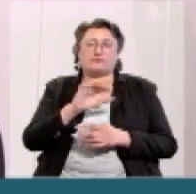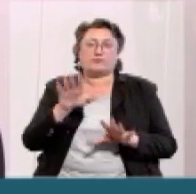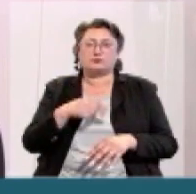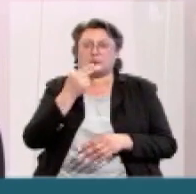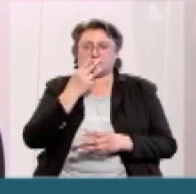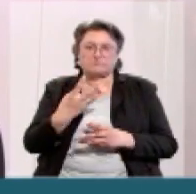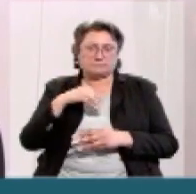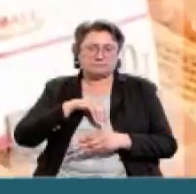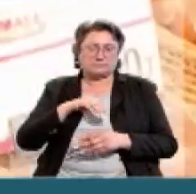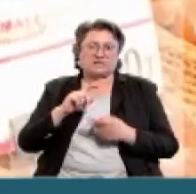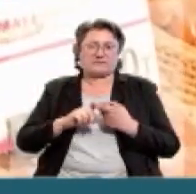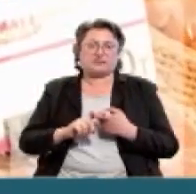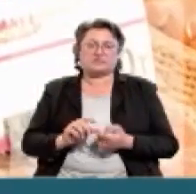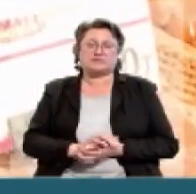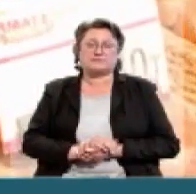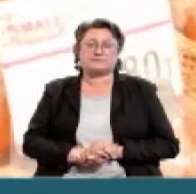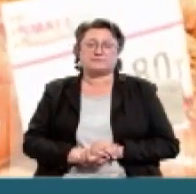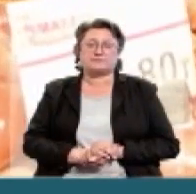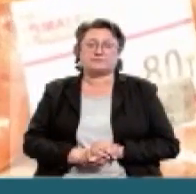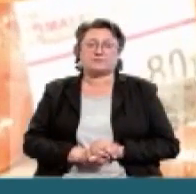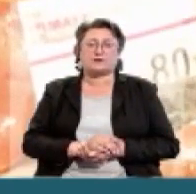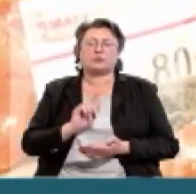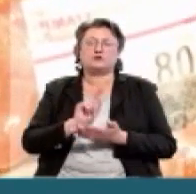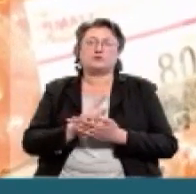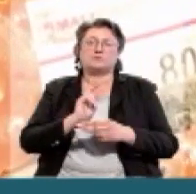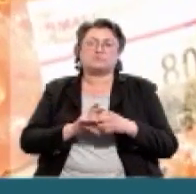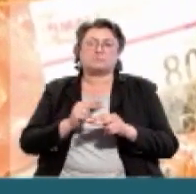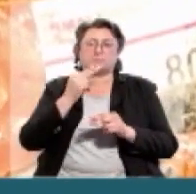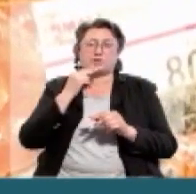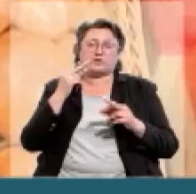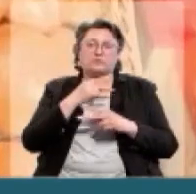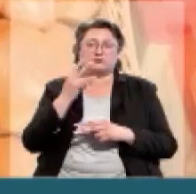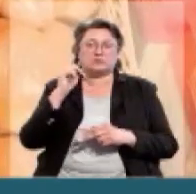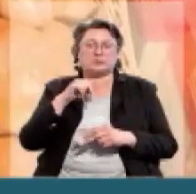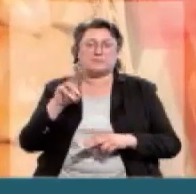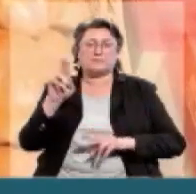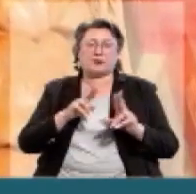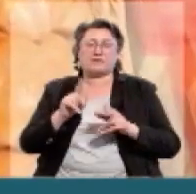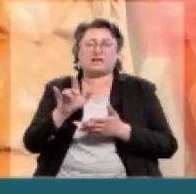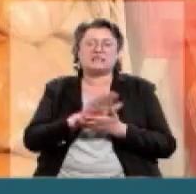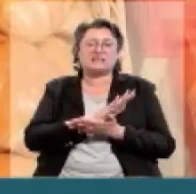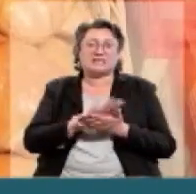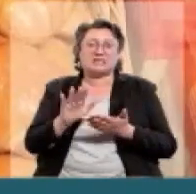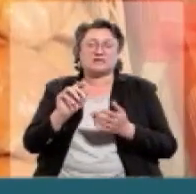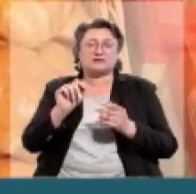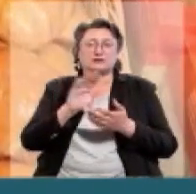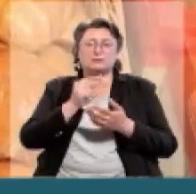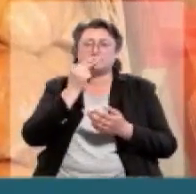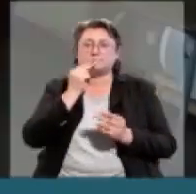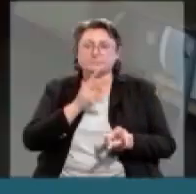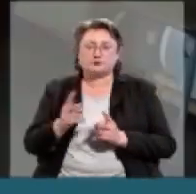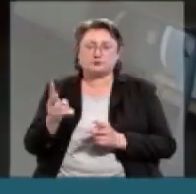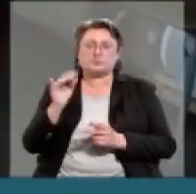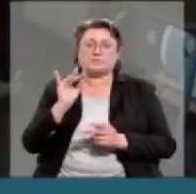сағаттан кейін көрініс береді. Тамақтан уланудың алдын алу үшін тамақ дайындау кезінде гигиена ережелерін және азық-түлікті дұрыс сақтау